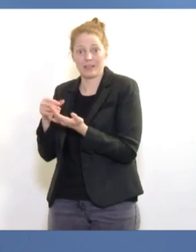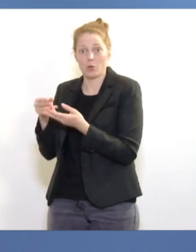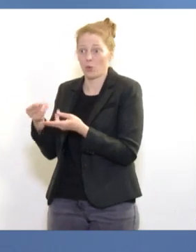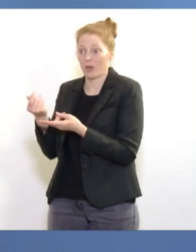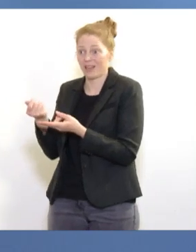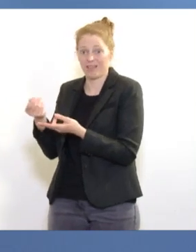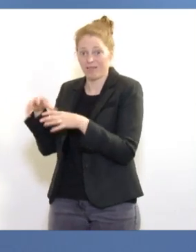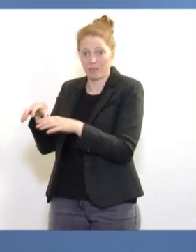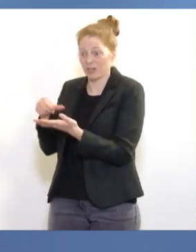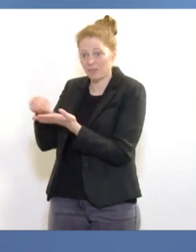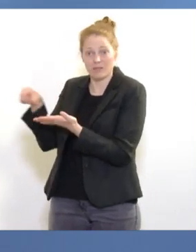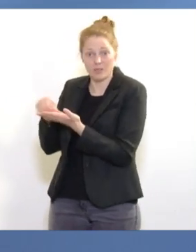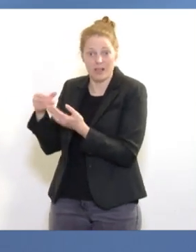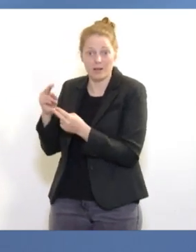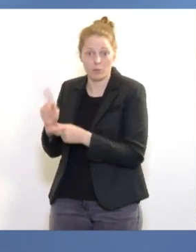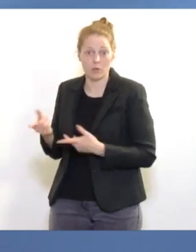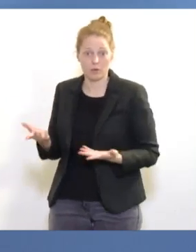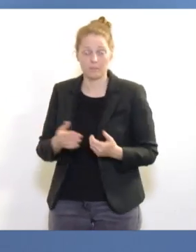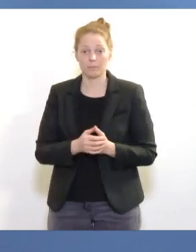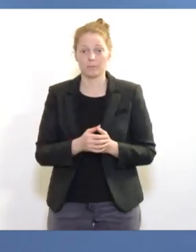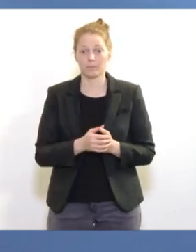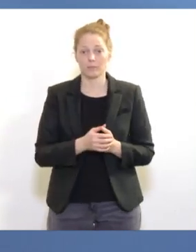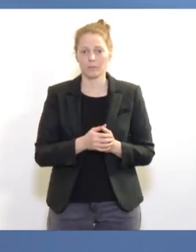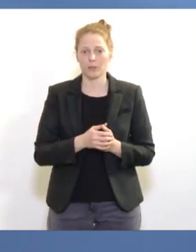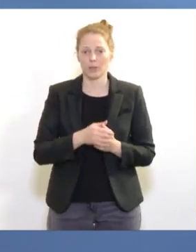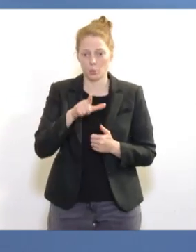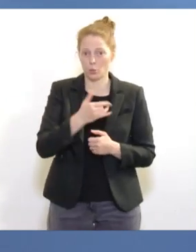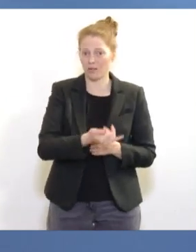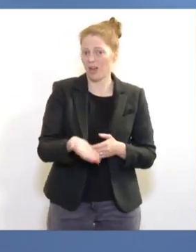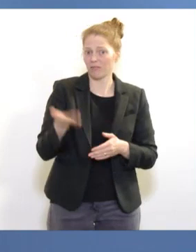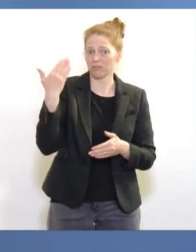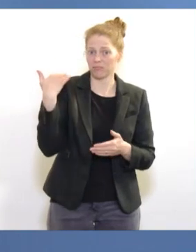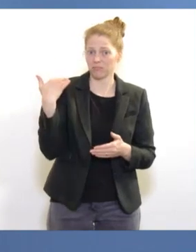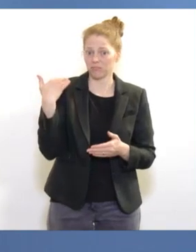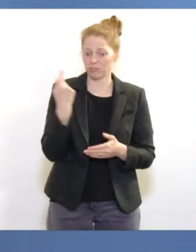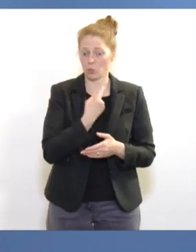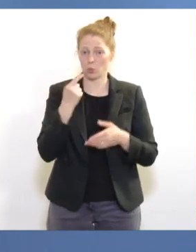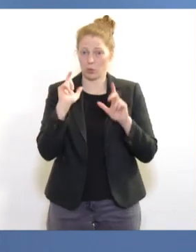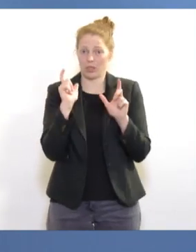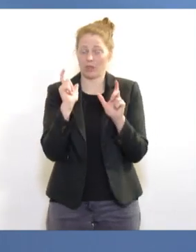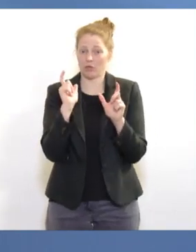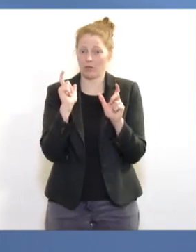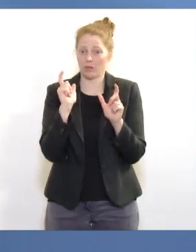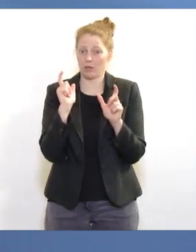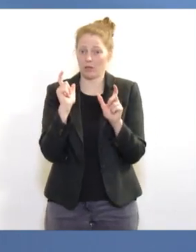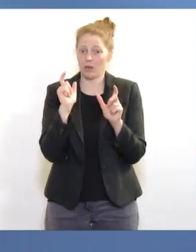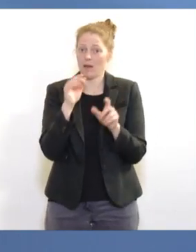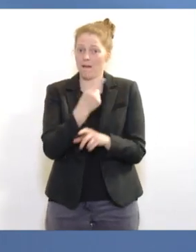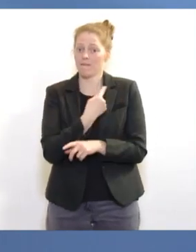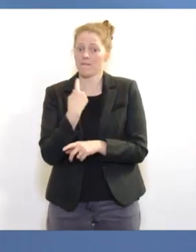bezahlen. Für rund 12 Jahre hat als Gesellschaft als ganz viel